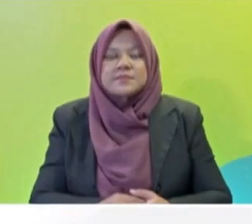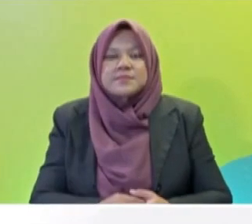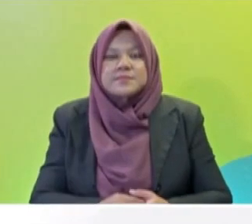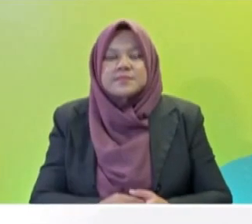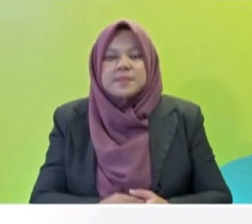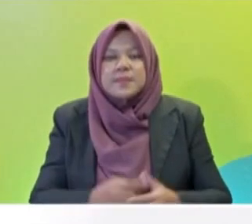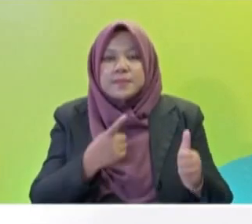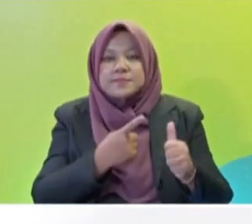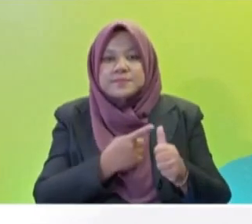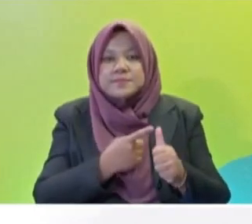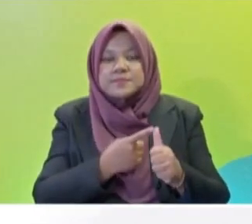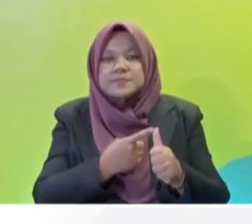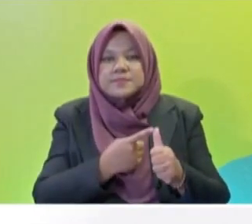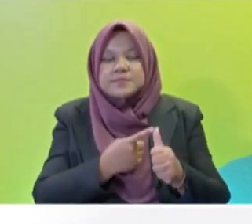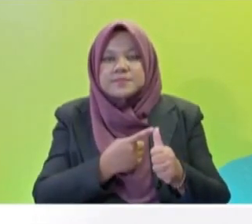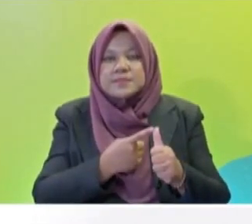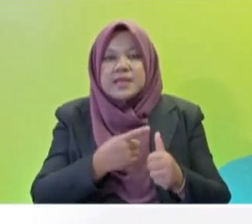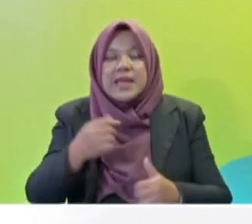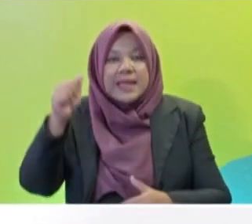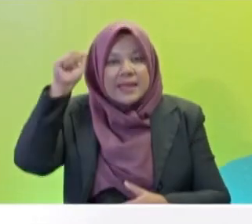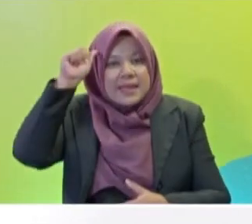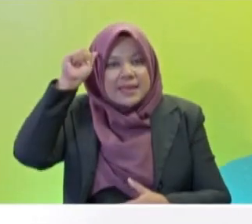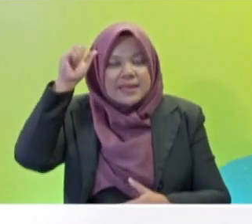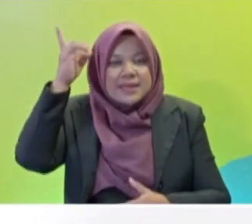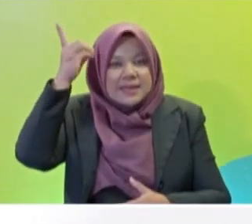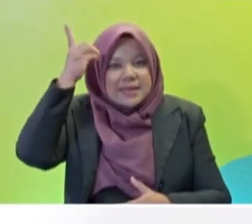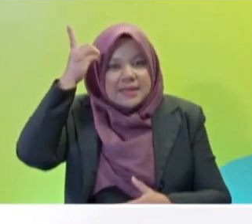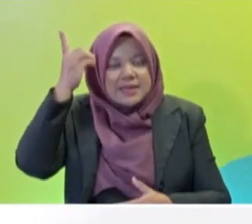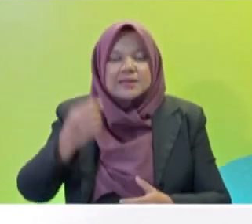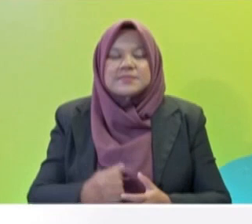yang pertama adalah Muhammad Aidil oke